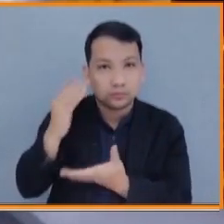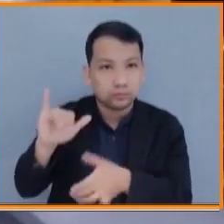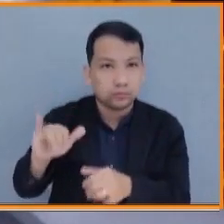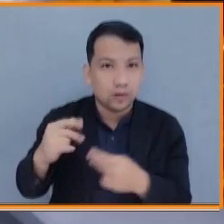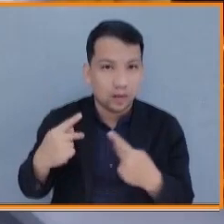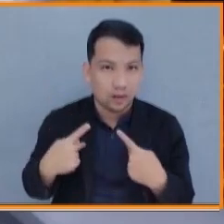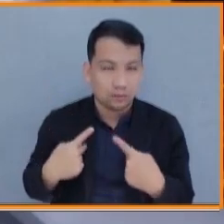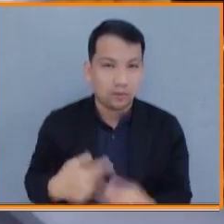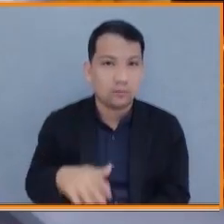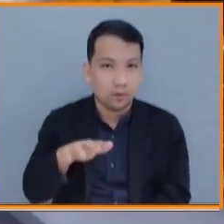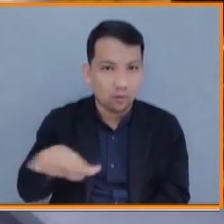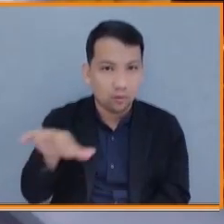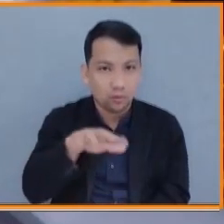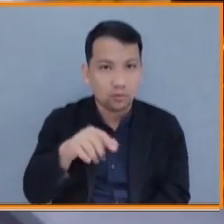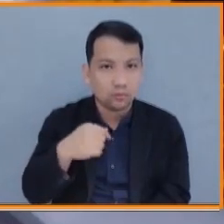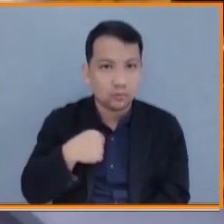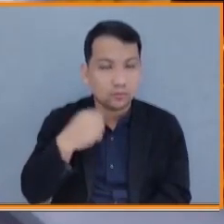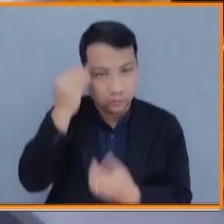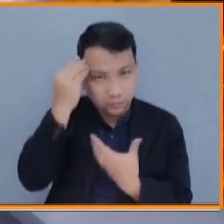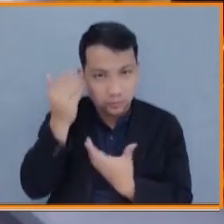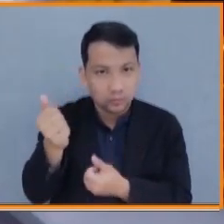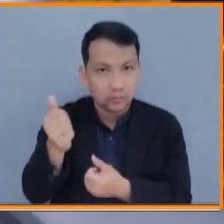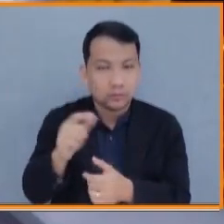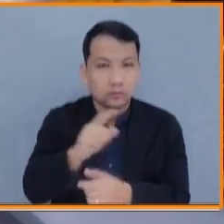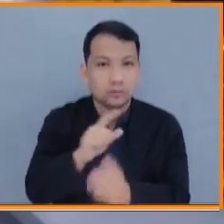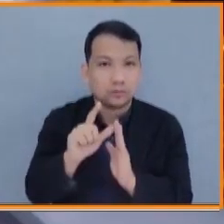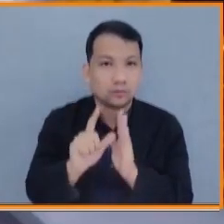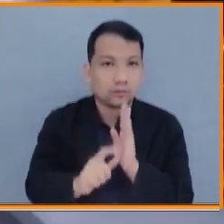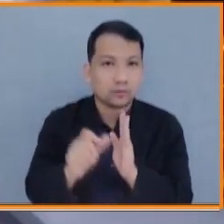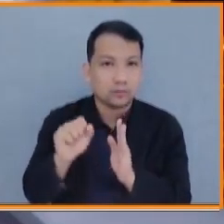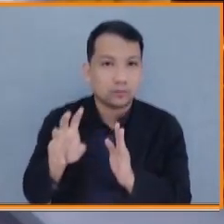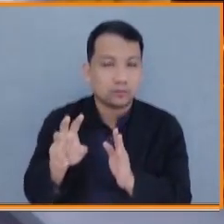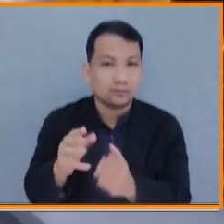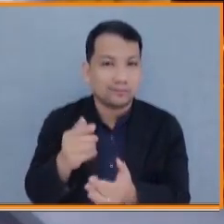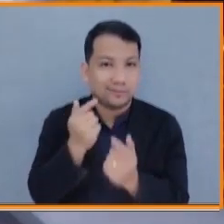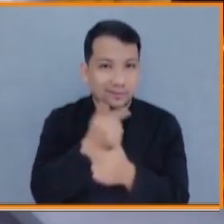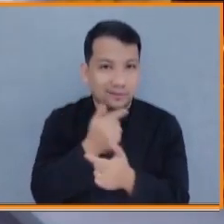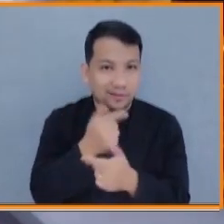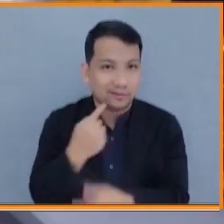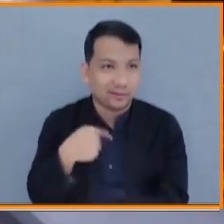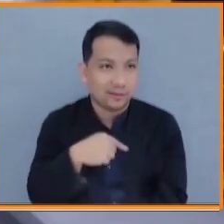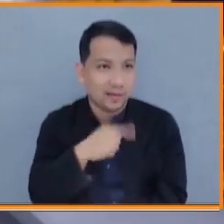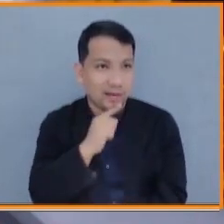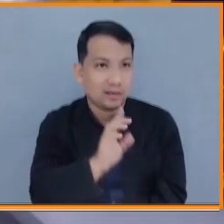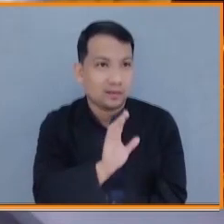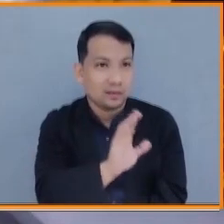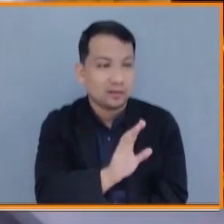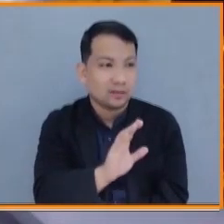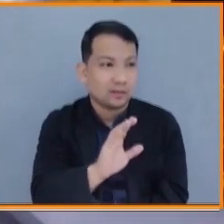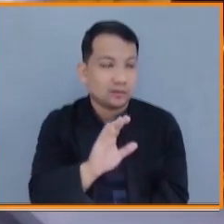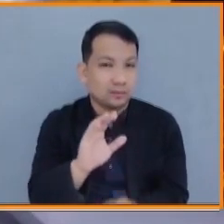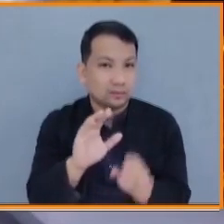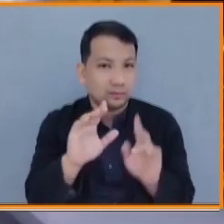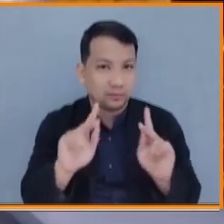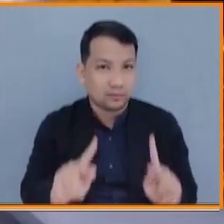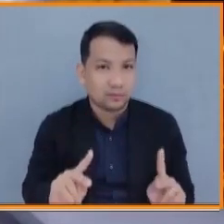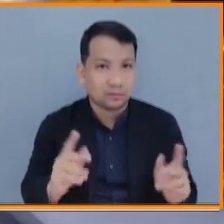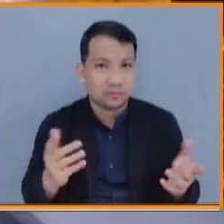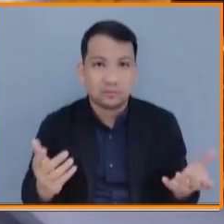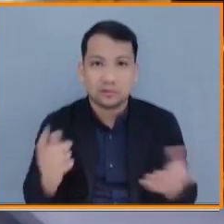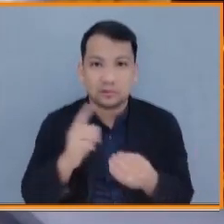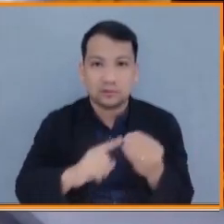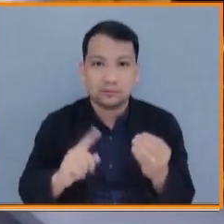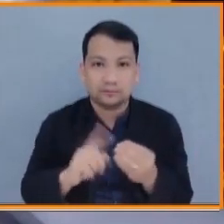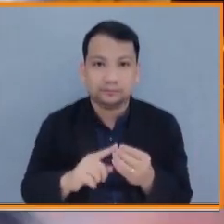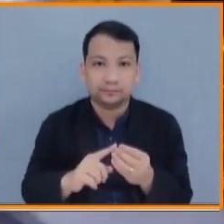po tayo dapat ay sumusunod Dito nakakatawan naman po na kapag ang ang isang ordinaryong mamamayan papatawan